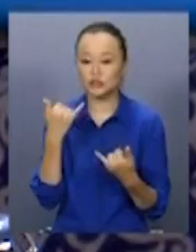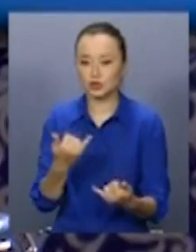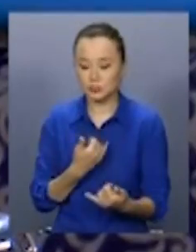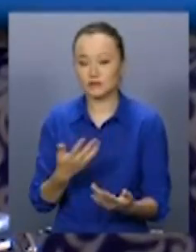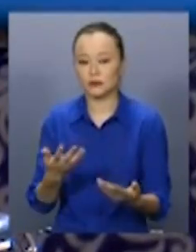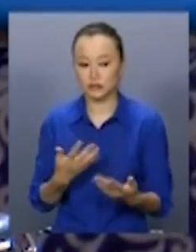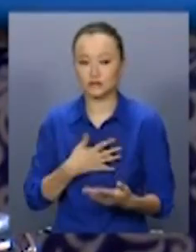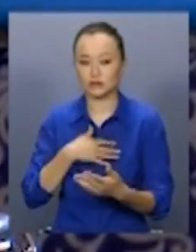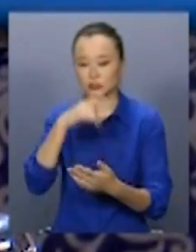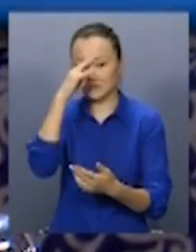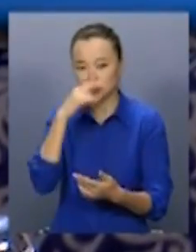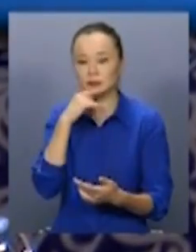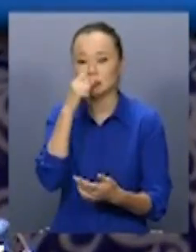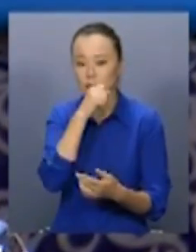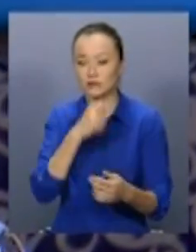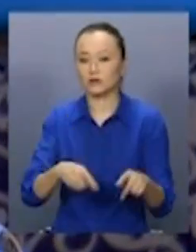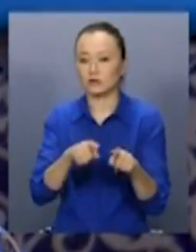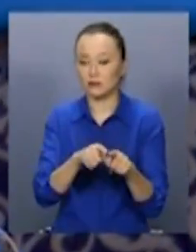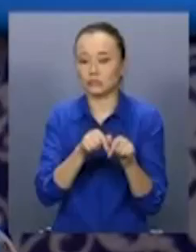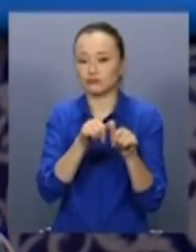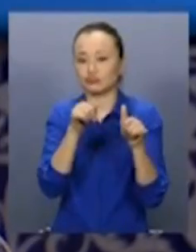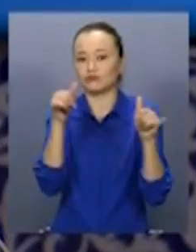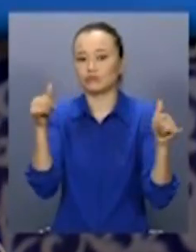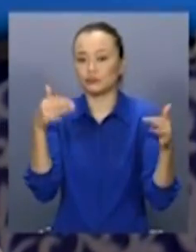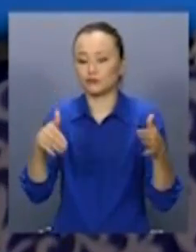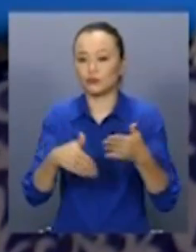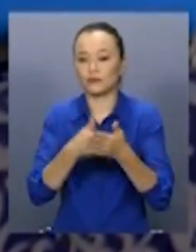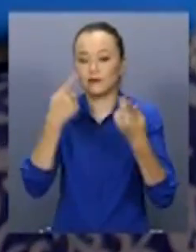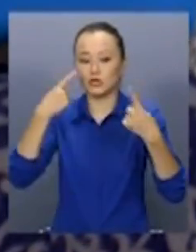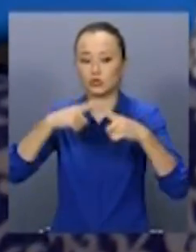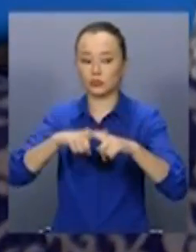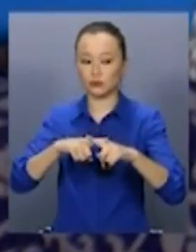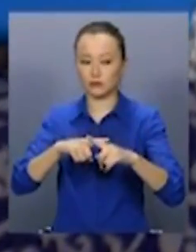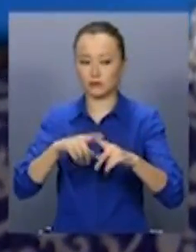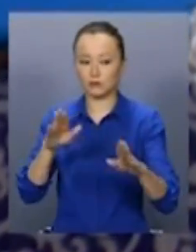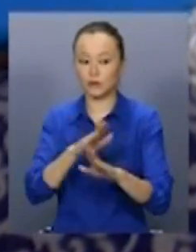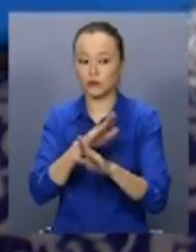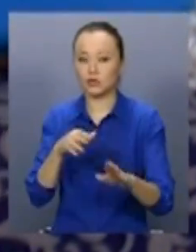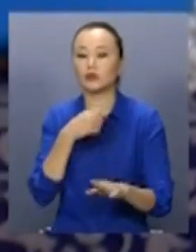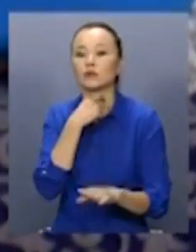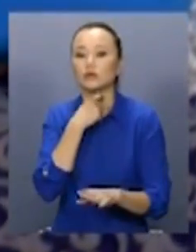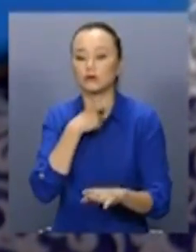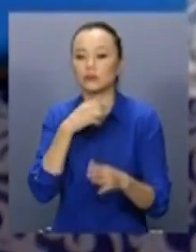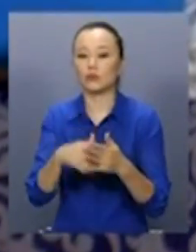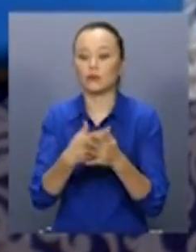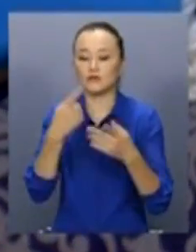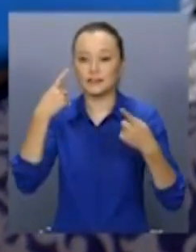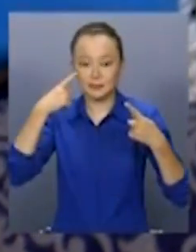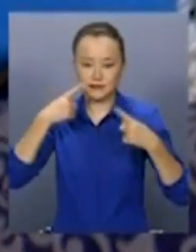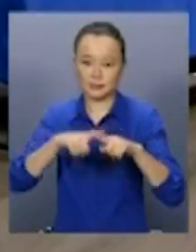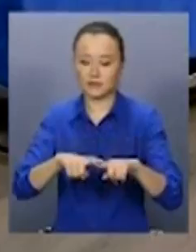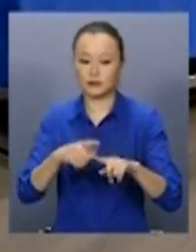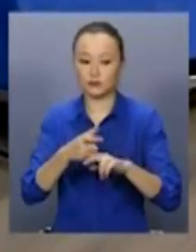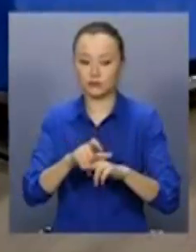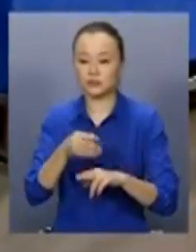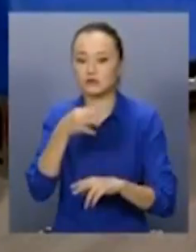әрине біздің қазақ әндер сондай дамып, бір жаңа технологиямен айтылып жатыр. Дауыстың жаңа техникасымен айтылып жатыр. Сол өте